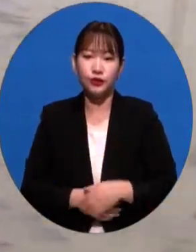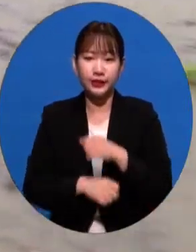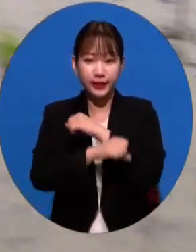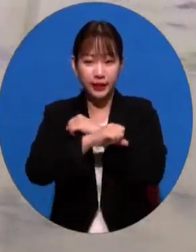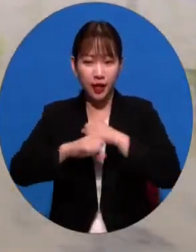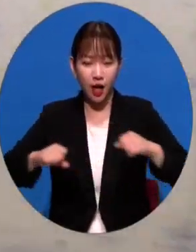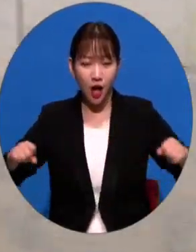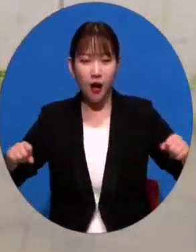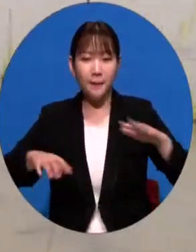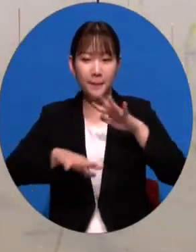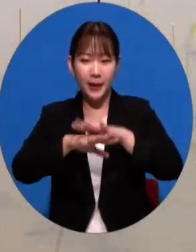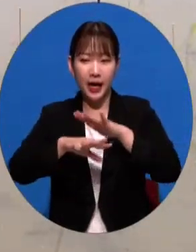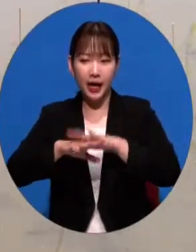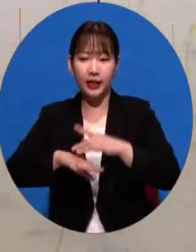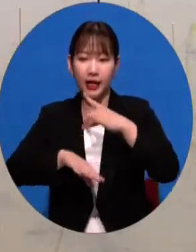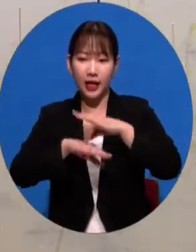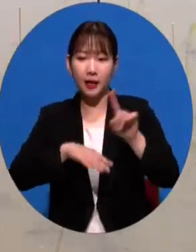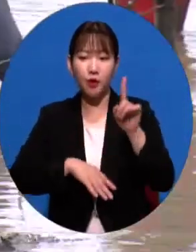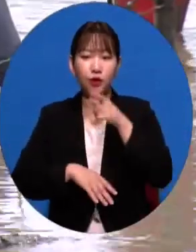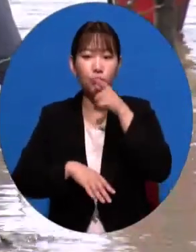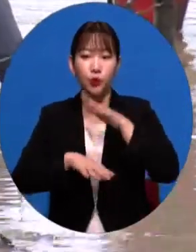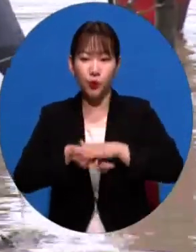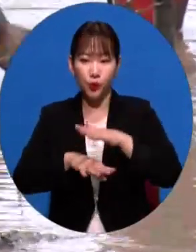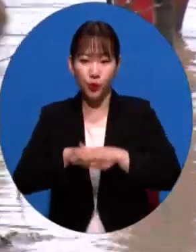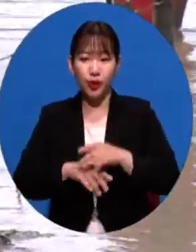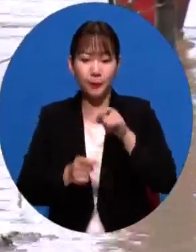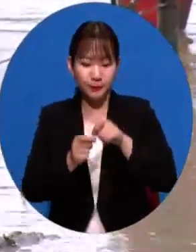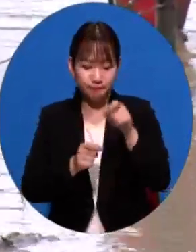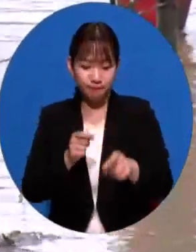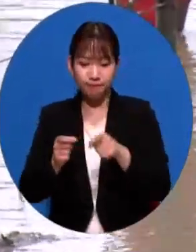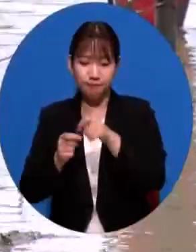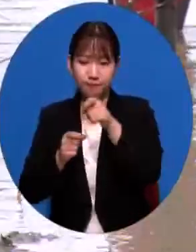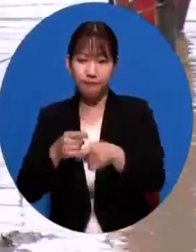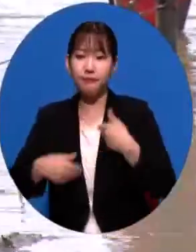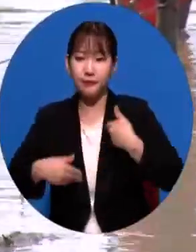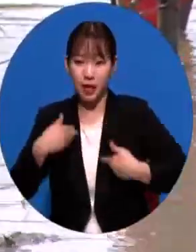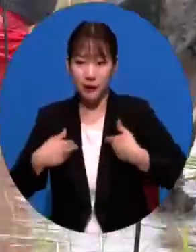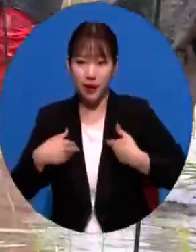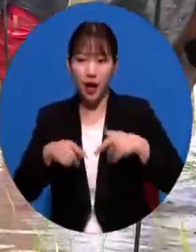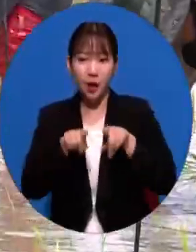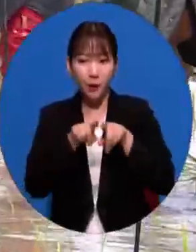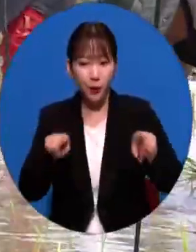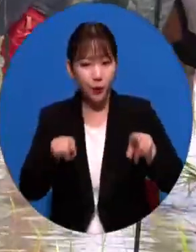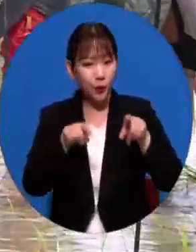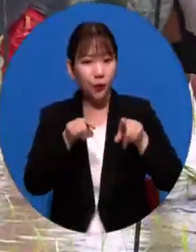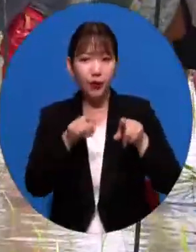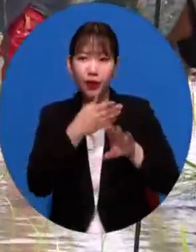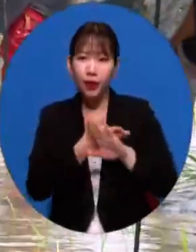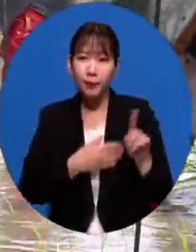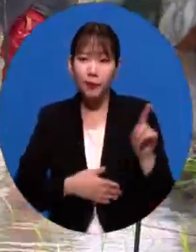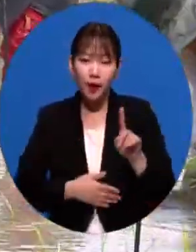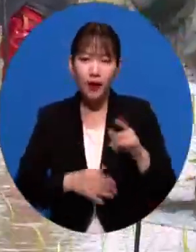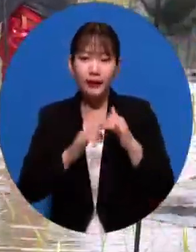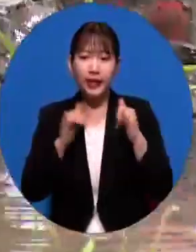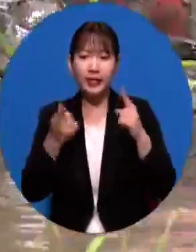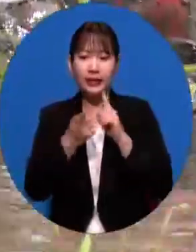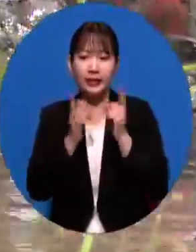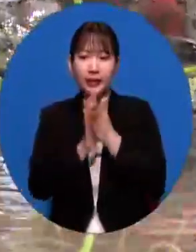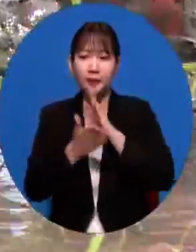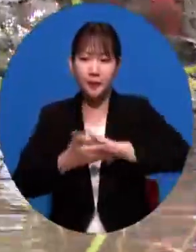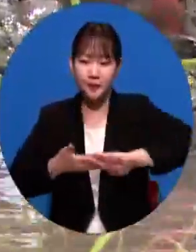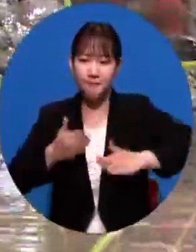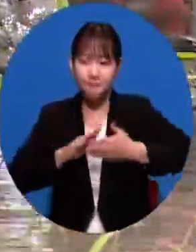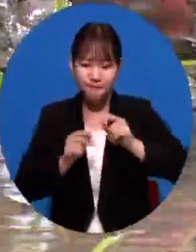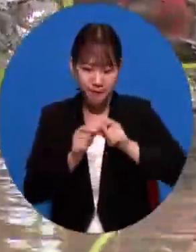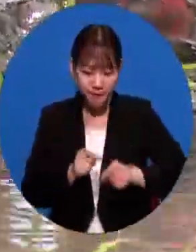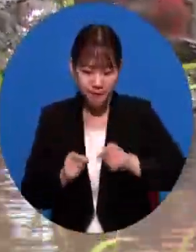드넓은 간척지가 펼쳐진 해남의 한 논에서 모내기가 한창입니다. 일반적인 모내기와 다른 점은 사람의 손으로 한